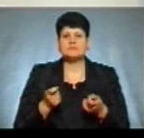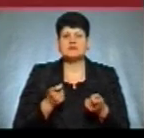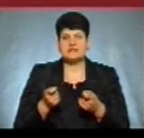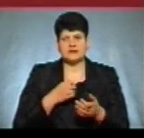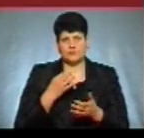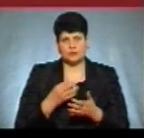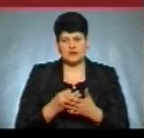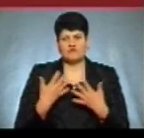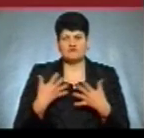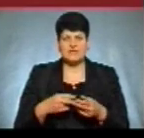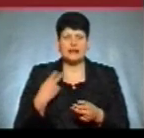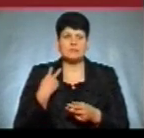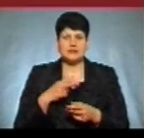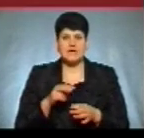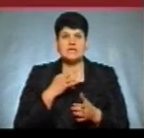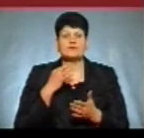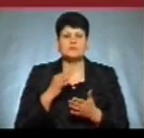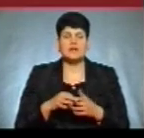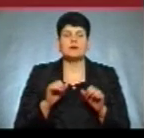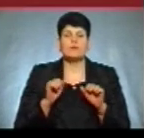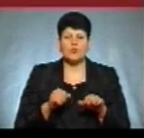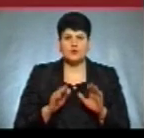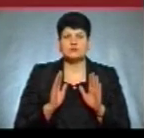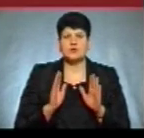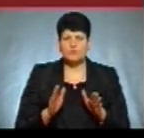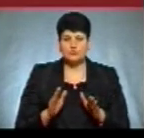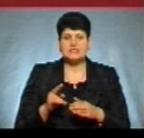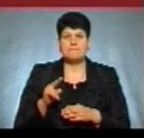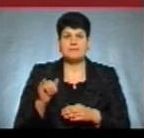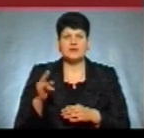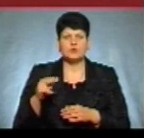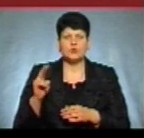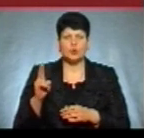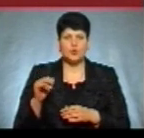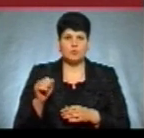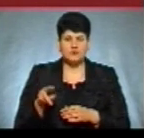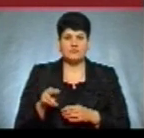відповідальність. Вже кримінальна відповідальність може бути за підкуп виборця, використання